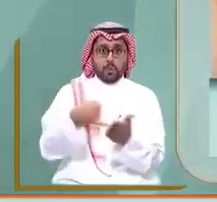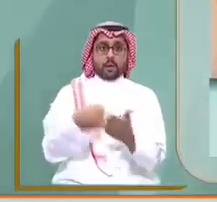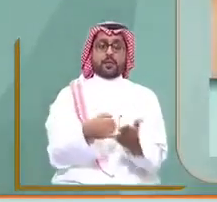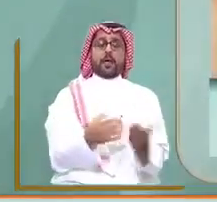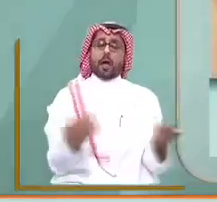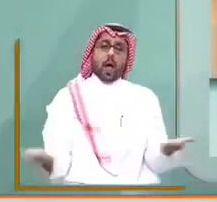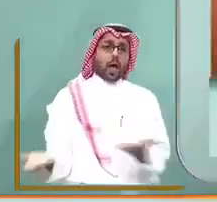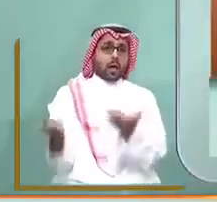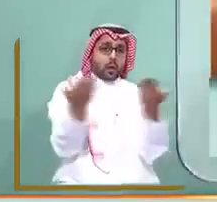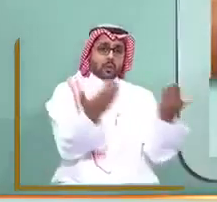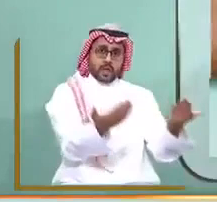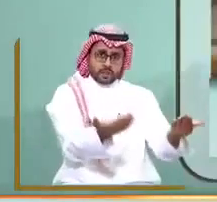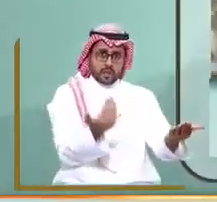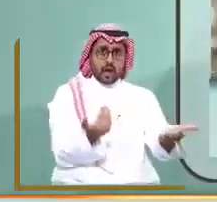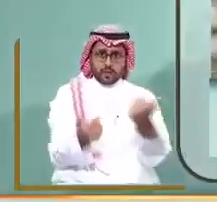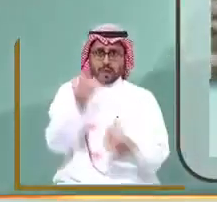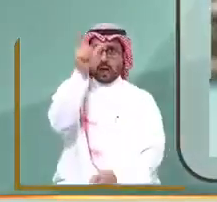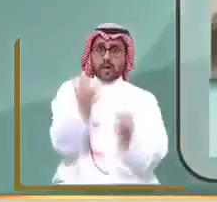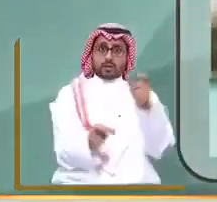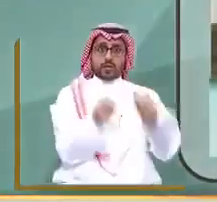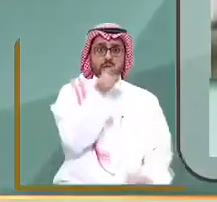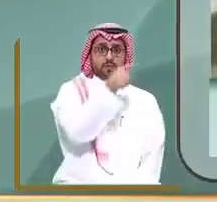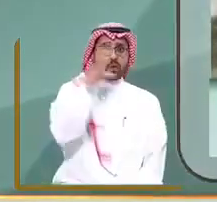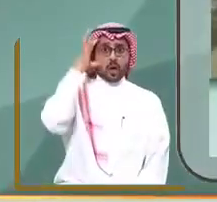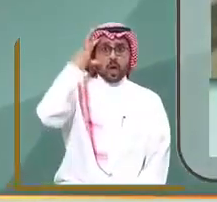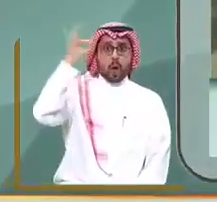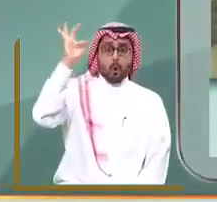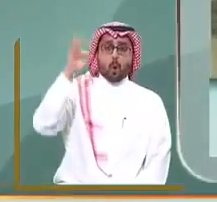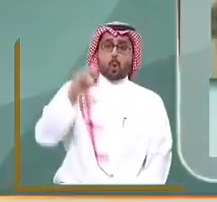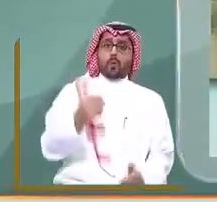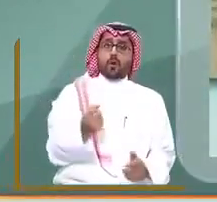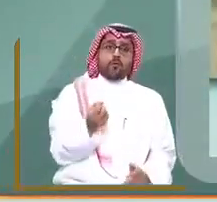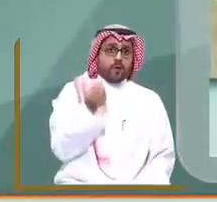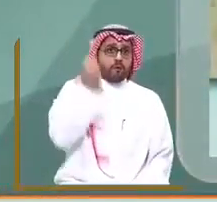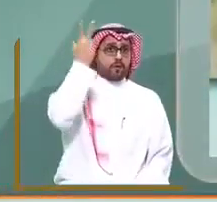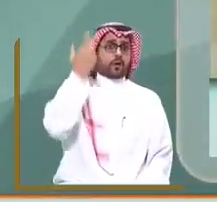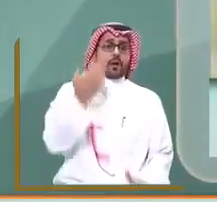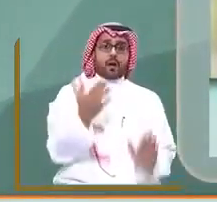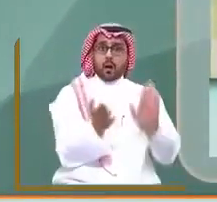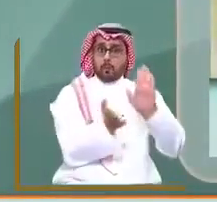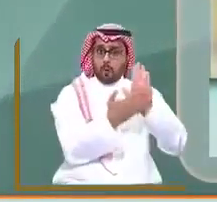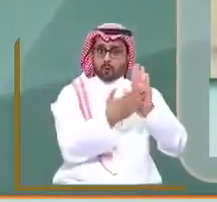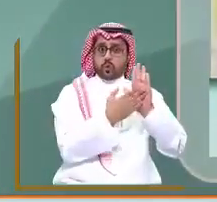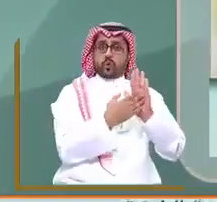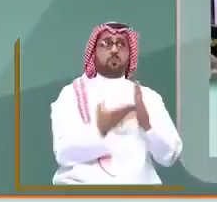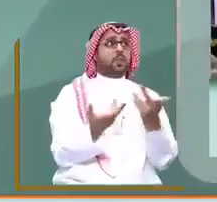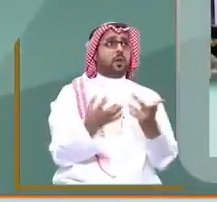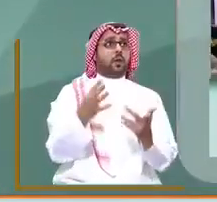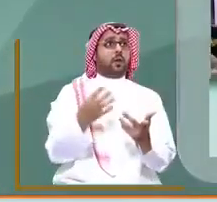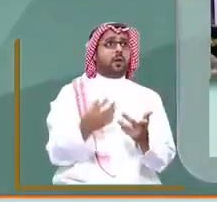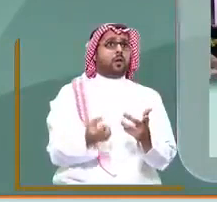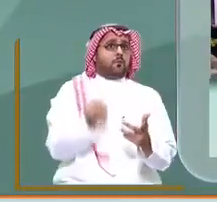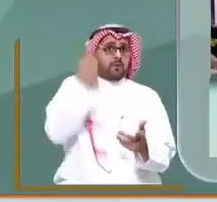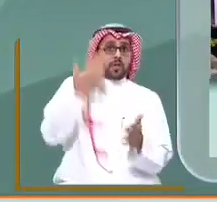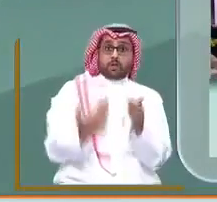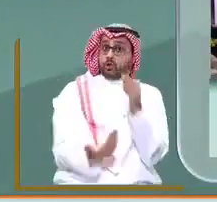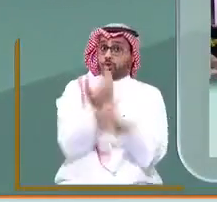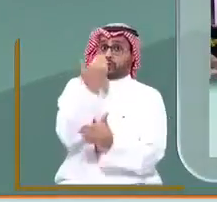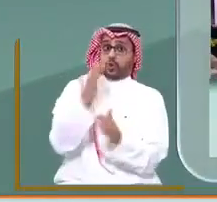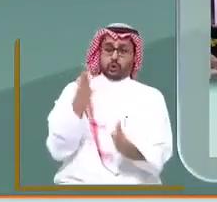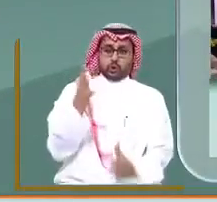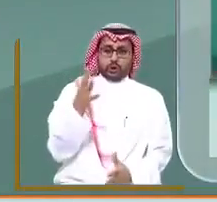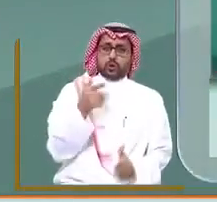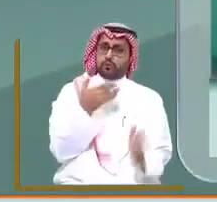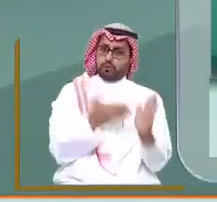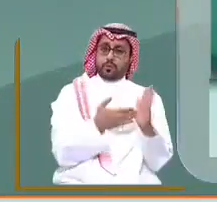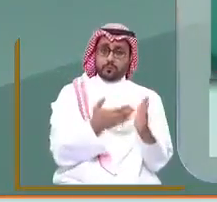كوادر بشرية سعودية قادرة على دعم القطاعات المختلفة سواء في القطاع الحكومي أو الخاص، وتدريبها